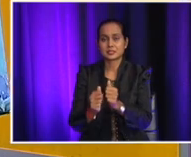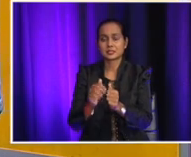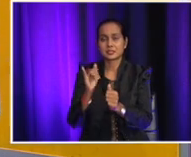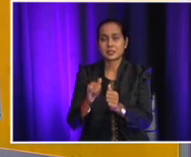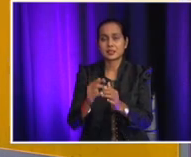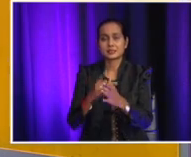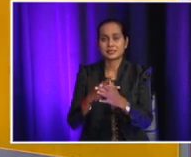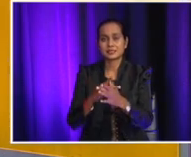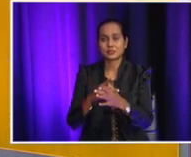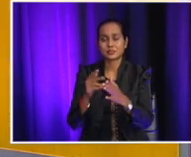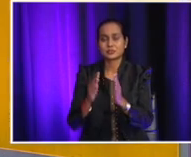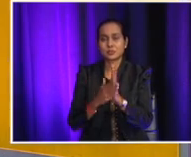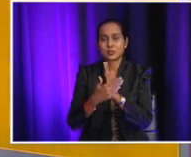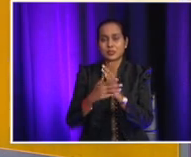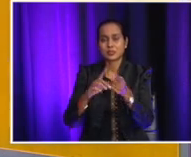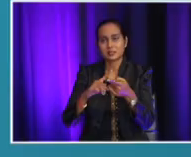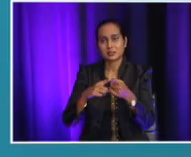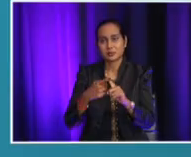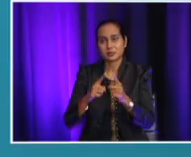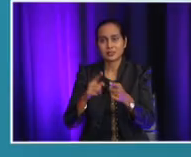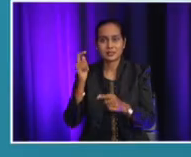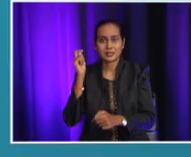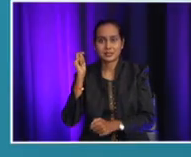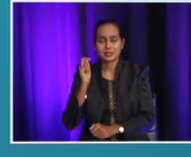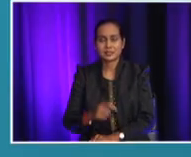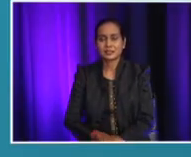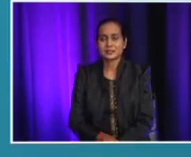dikunci oleh kawan-kawan kita tadi ya